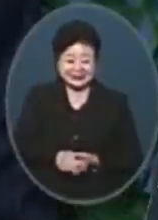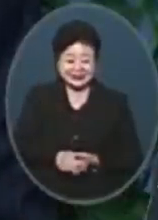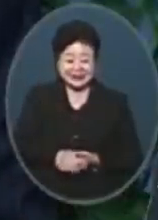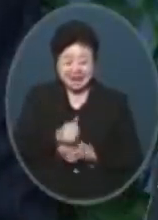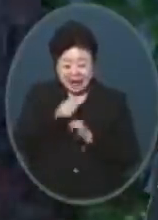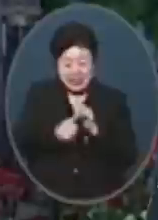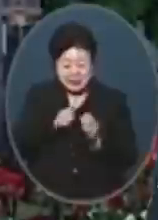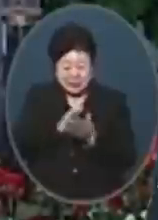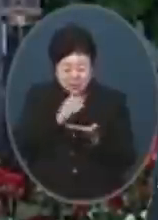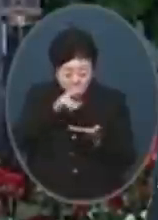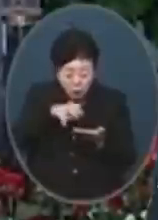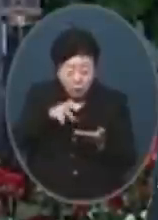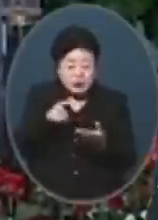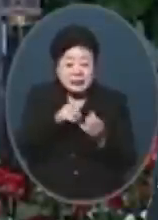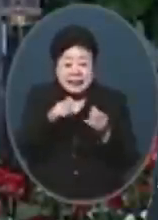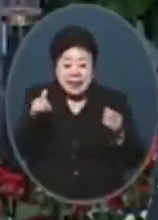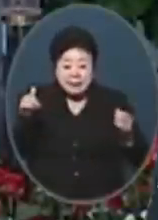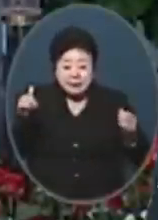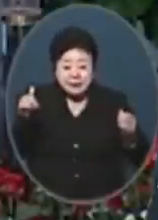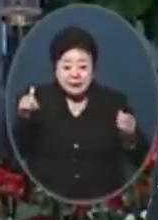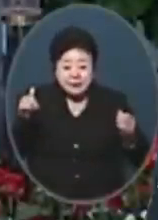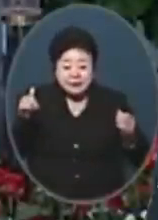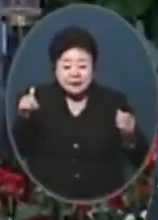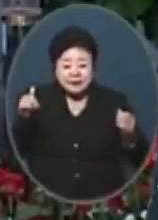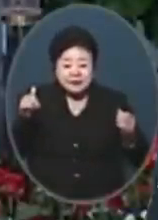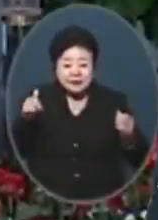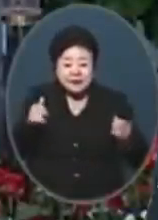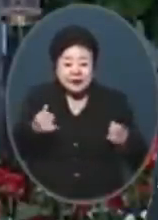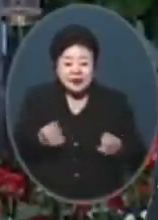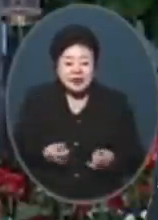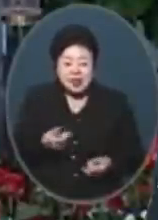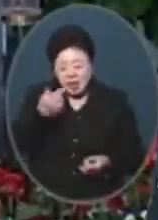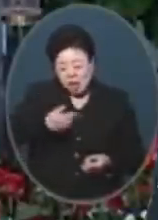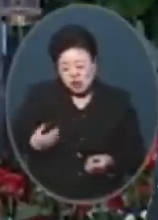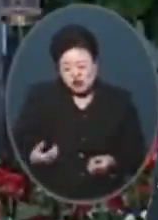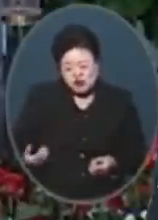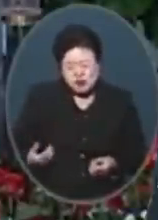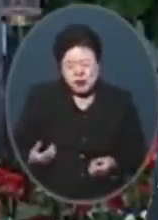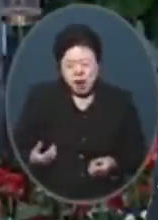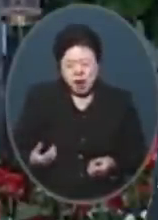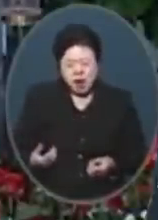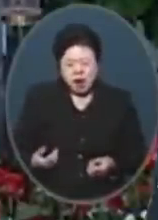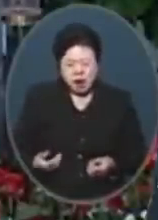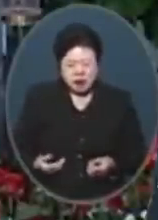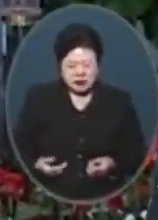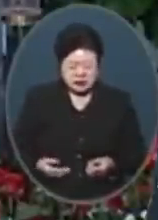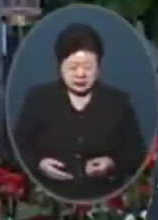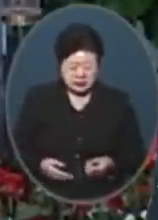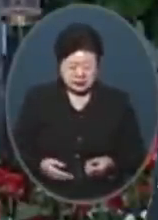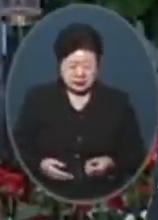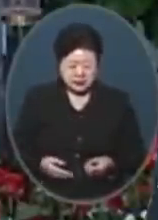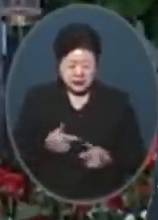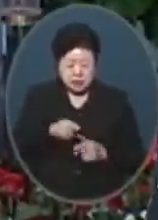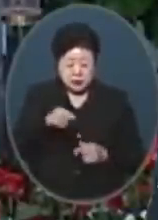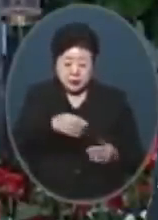성경에 보면 어떤 사람들이 중풍병에 걸린 환자를 예수님께